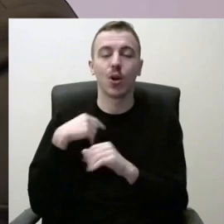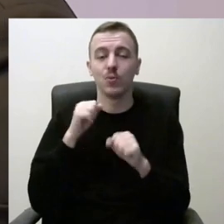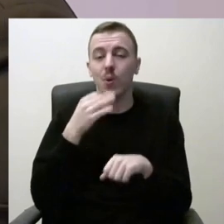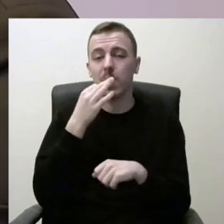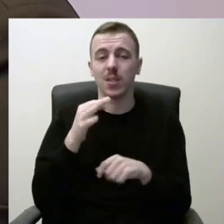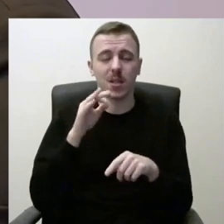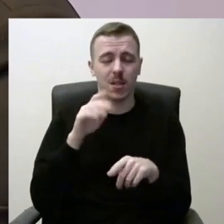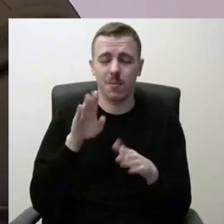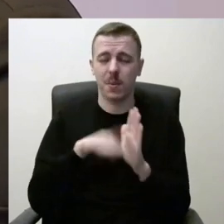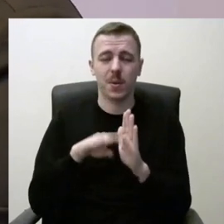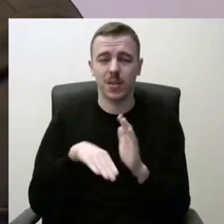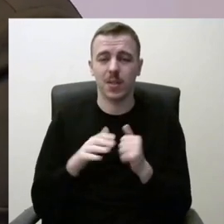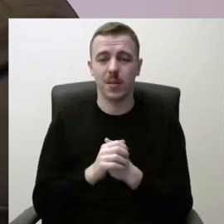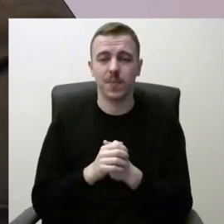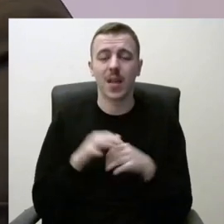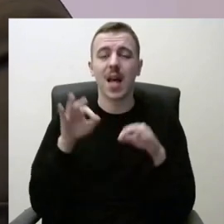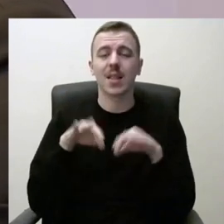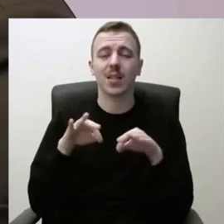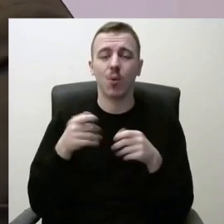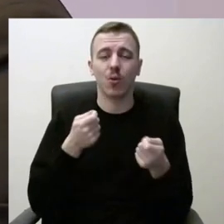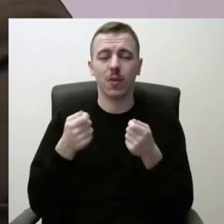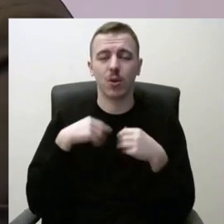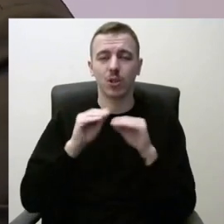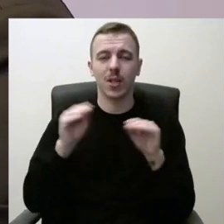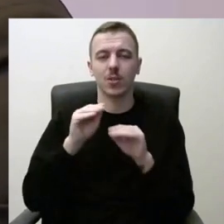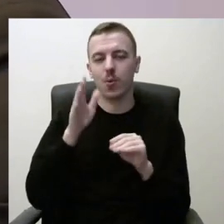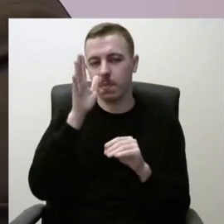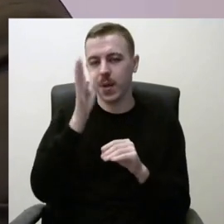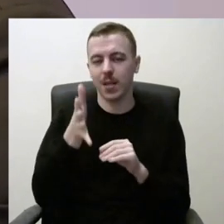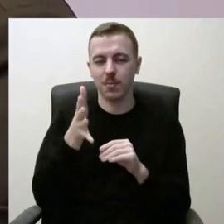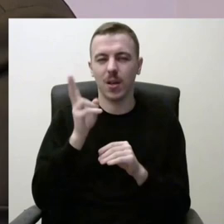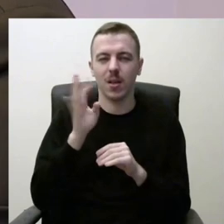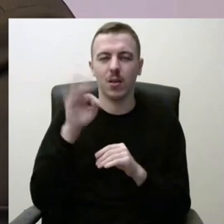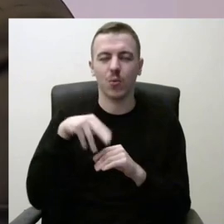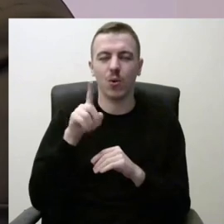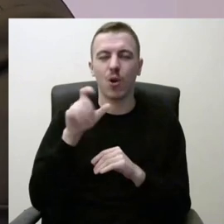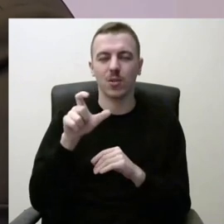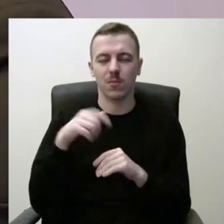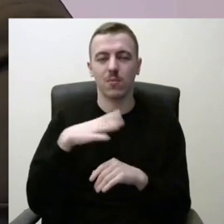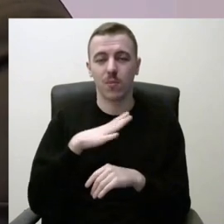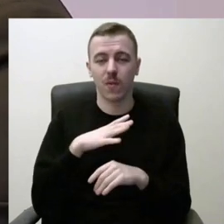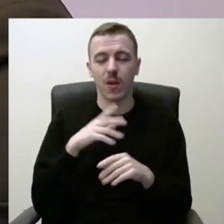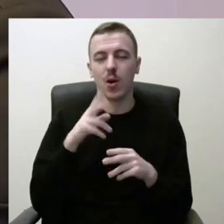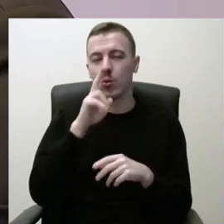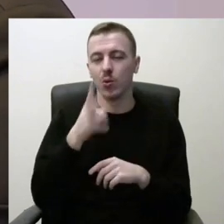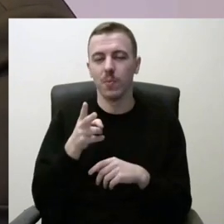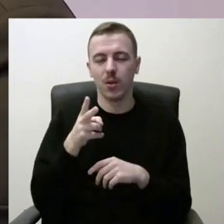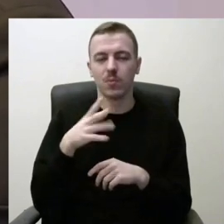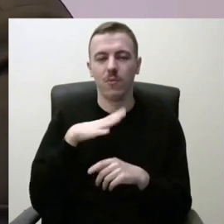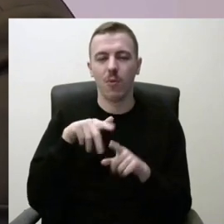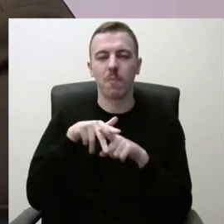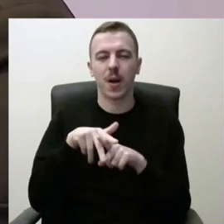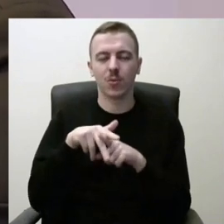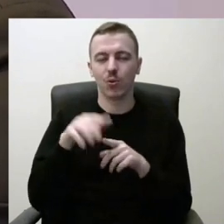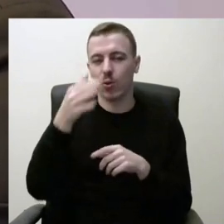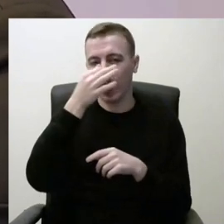kadangi transporto vadybą dėčiau turbūt 5 metus, kitų docento pareigose, 2 metus kaip praktikuojantis